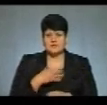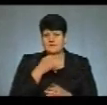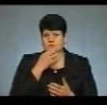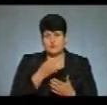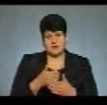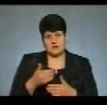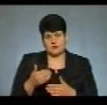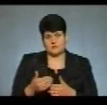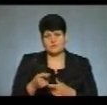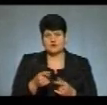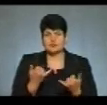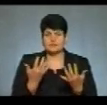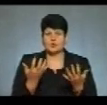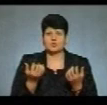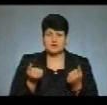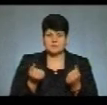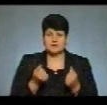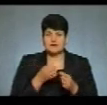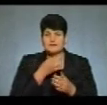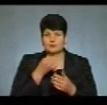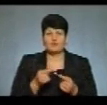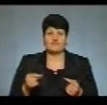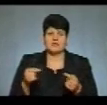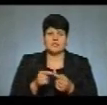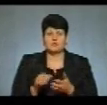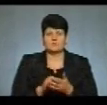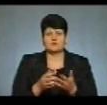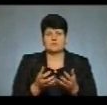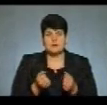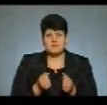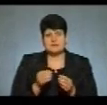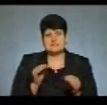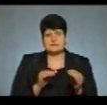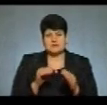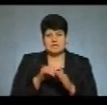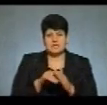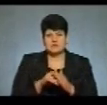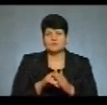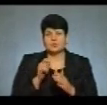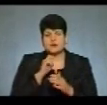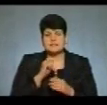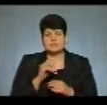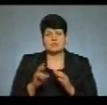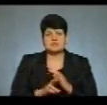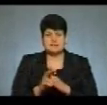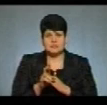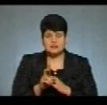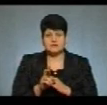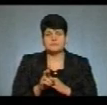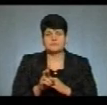крок. Сьогодні вони отримали відповідні документи про те, що вони приймаються до складу Української церкви. Разом з тим, звичайно,